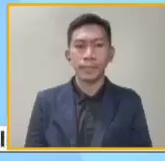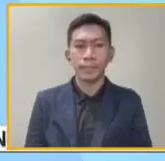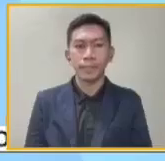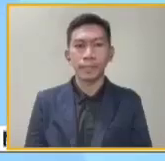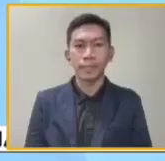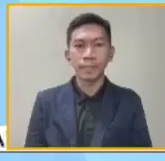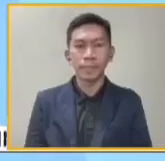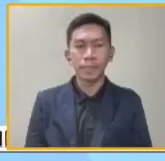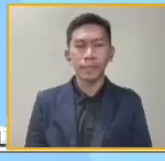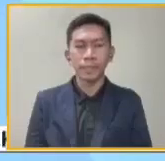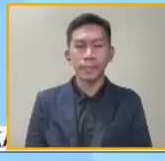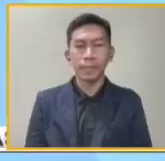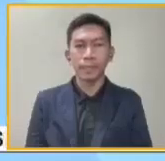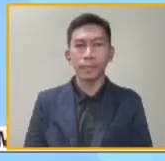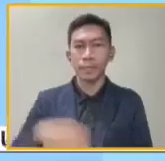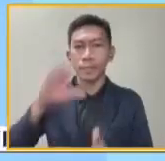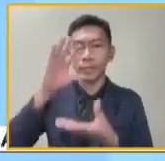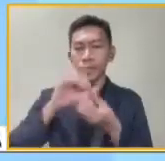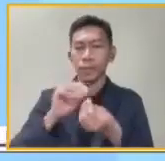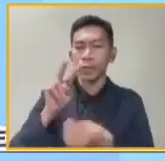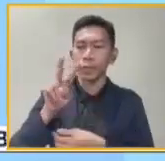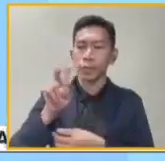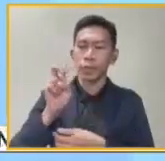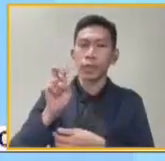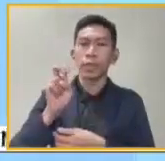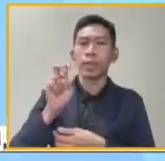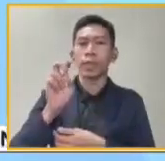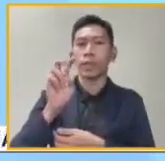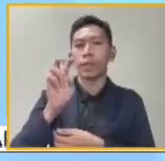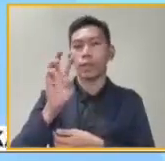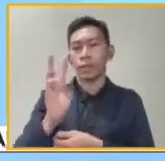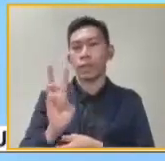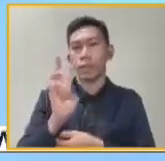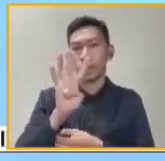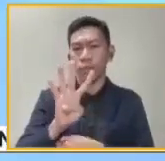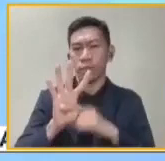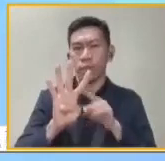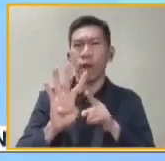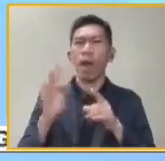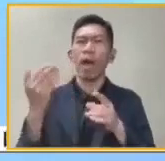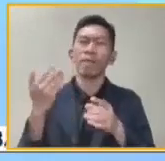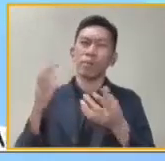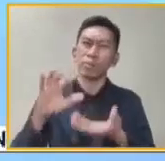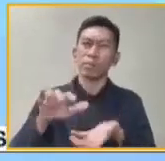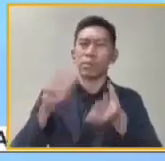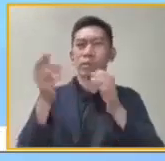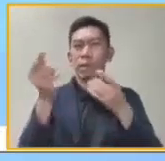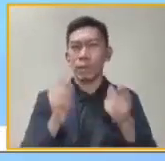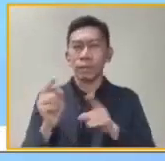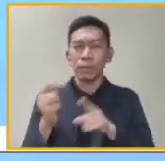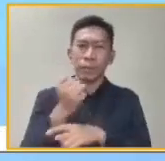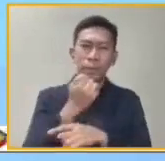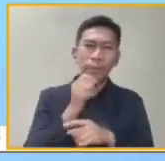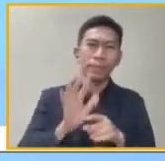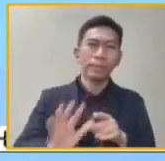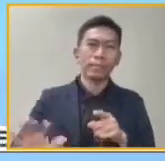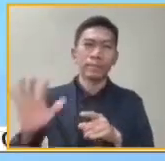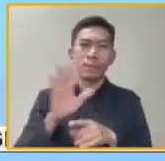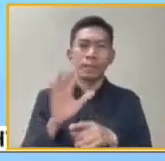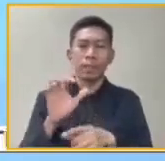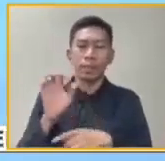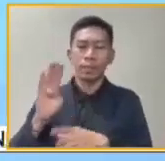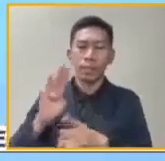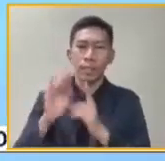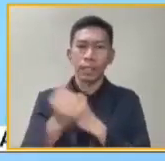Umakyat na sa 264 ang bilang ng mga nangyaring karahasan noong nakalipas na barangay at SK elections. Sa